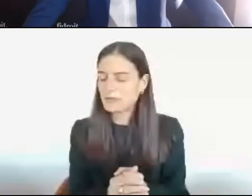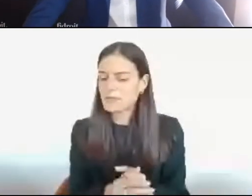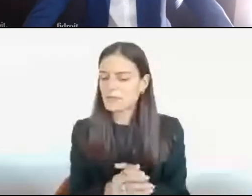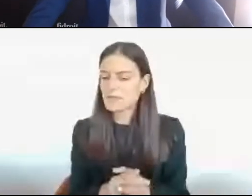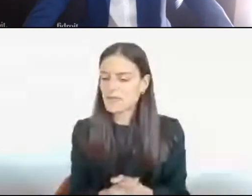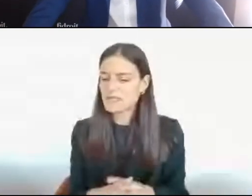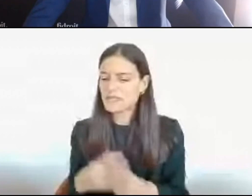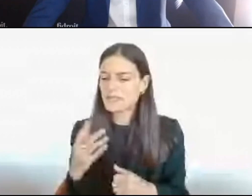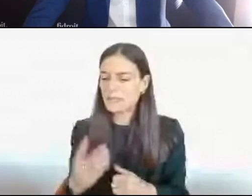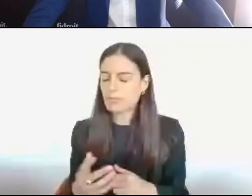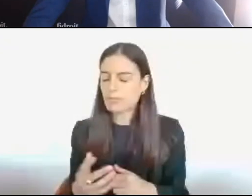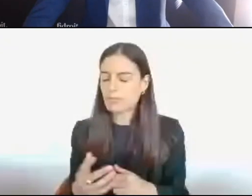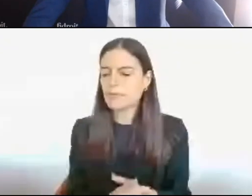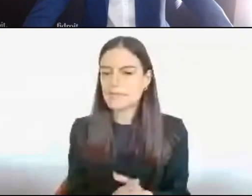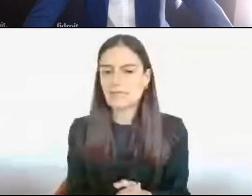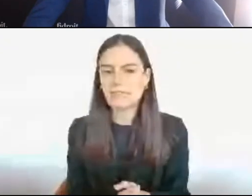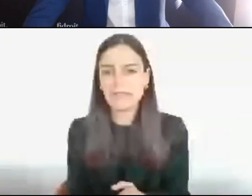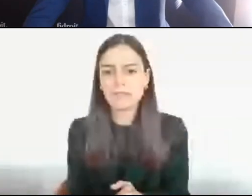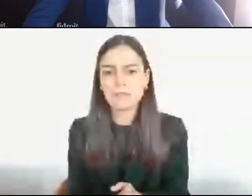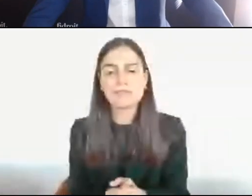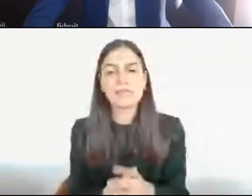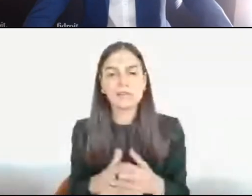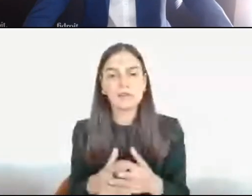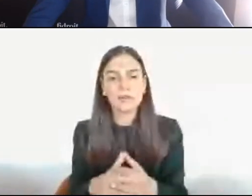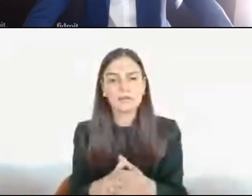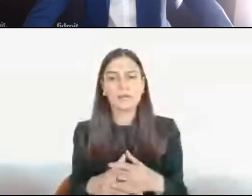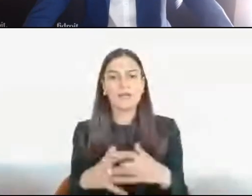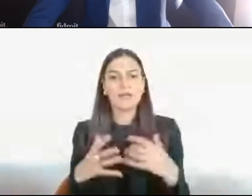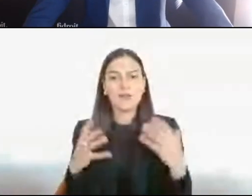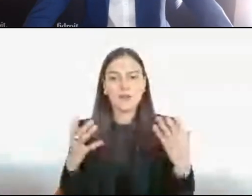qui vont nous préciser tout ça. La première donnée, ça va être que